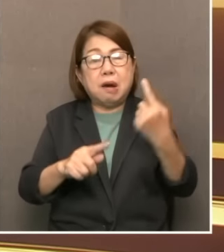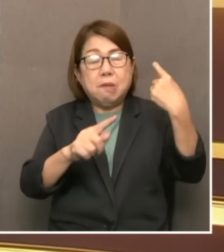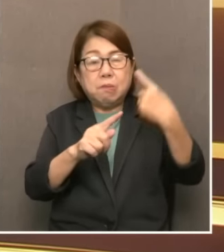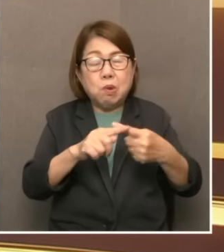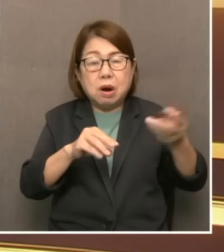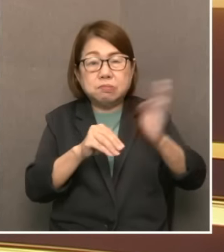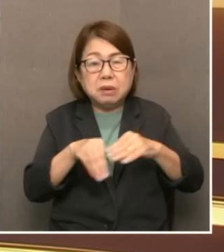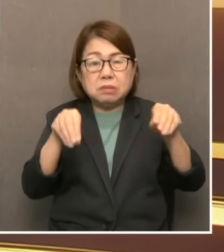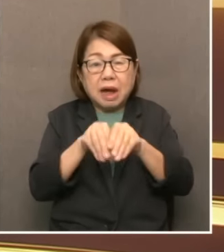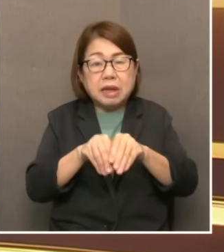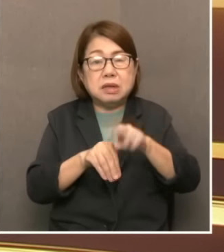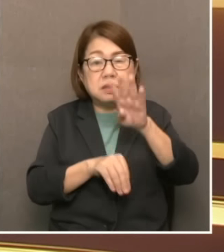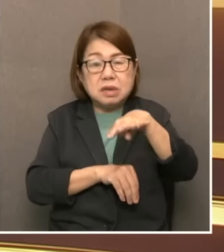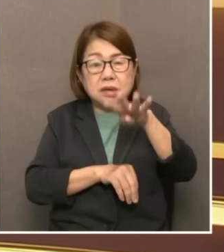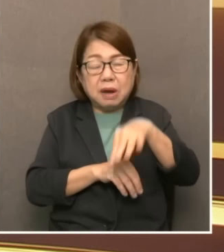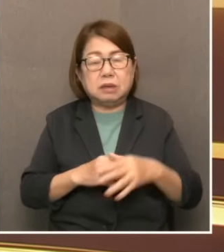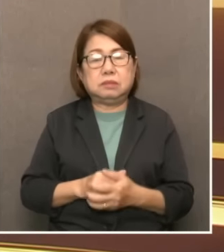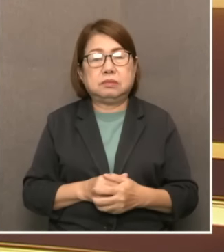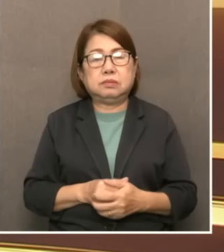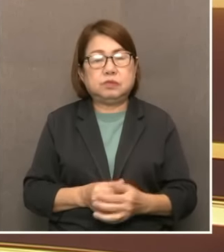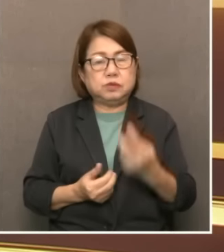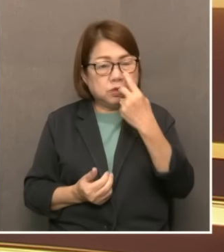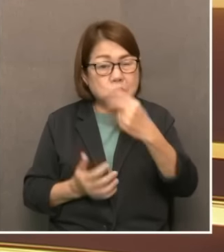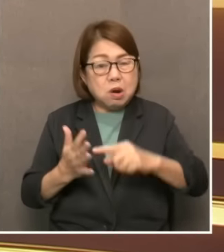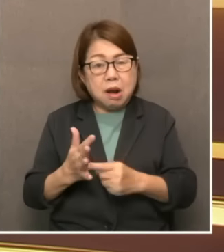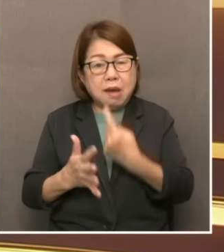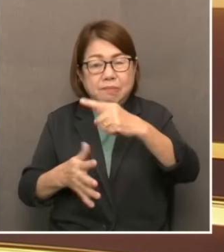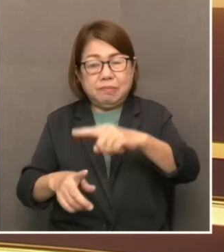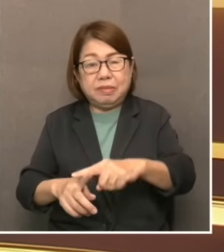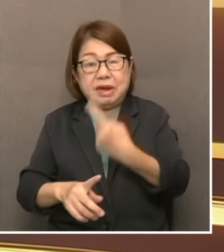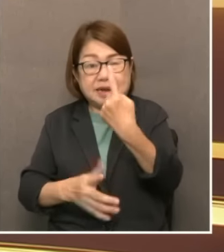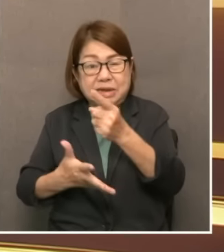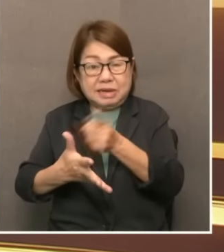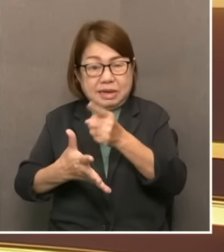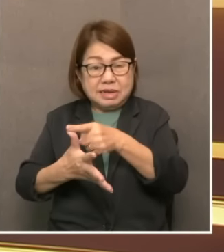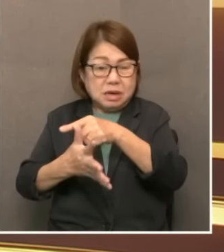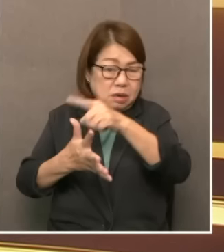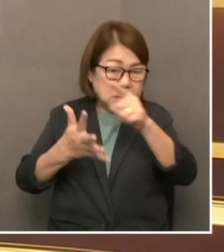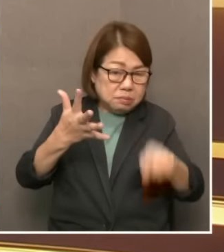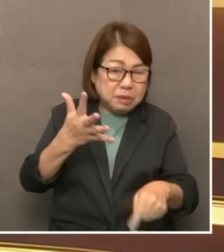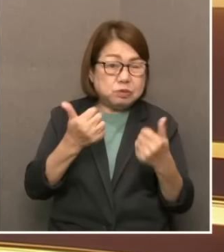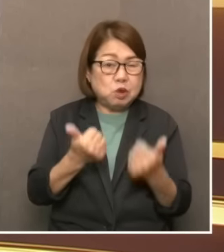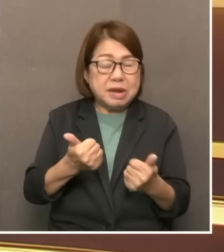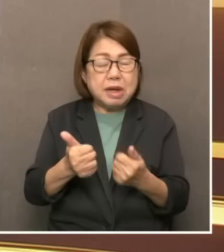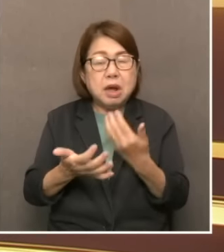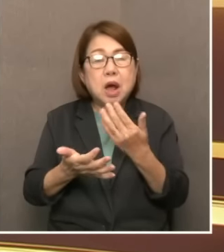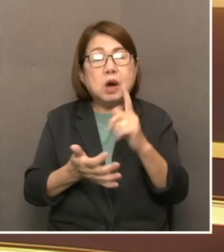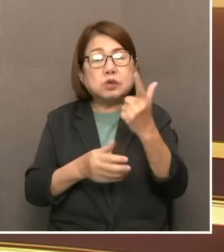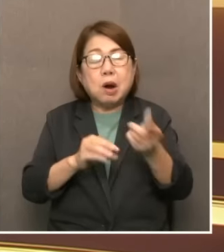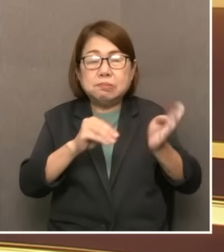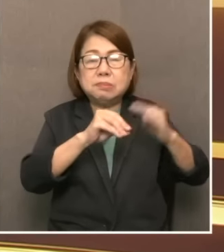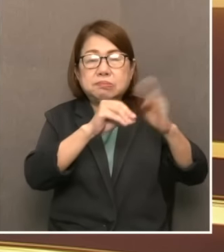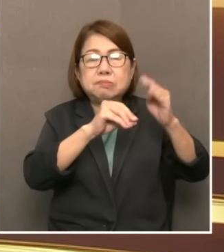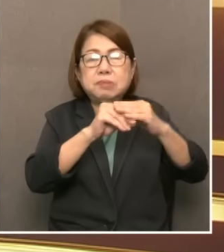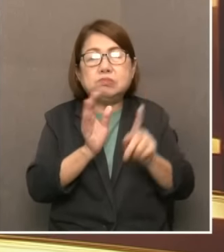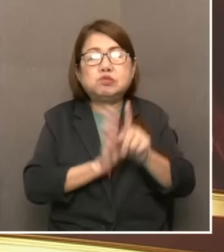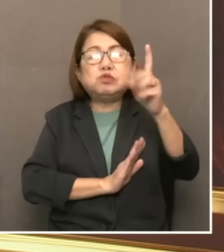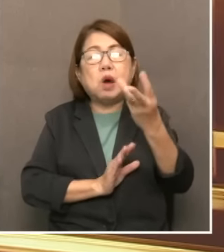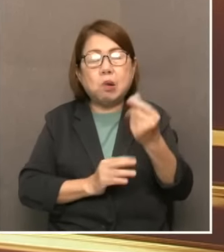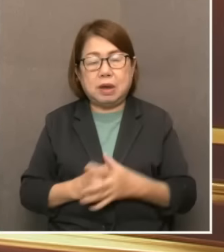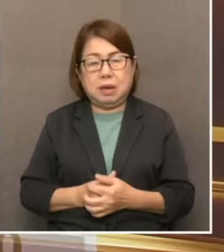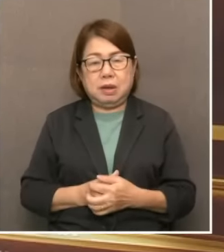บาทเลยทีเดียวนะครับเดี๋ยวมาแลกเรียงกันดูนะครับว่าตั้งแต่ต้นปีจนถึงตอนตอนนี้ราคาทองคำนั้นพุ่งขึ้นมามากน้อยขนาดไหนแล้วครับมาดูในช่วง